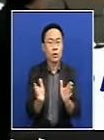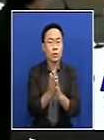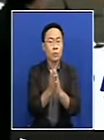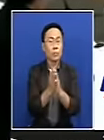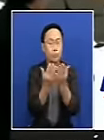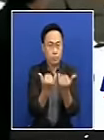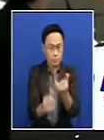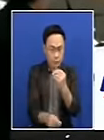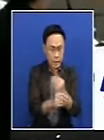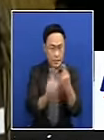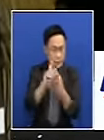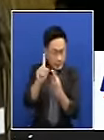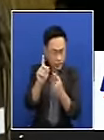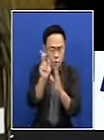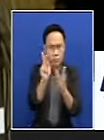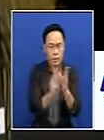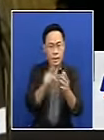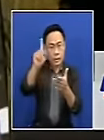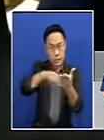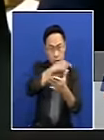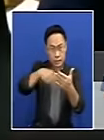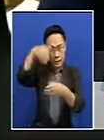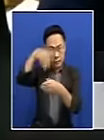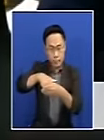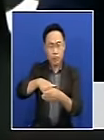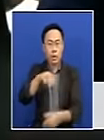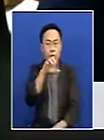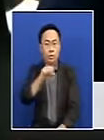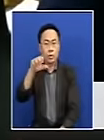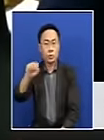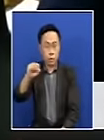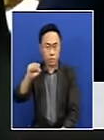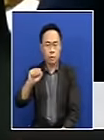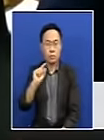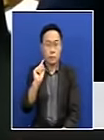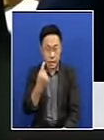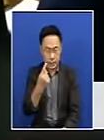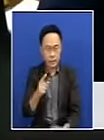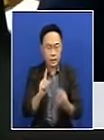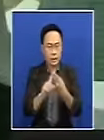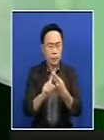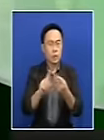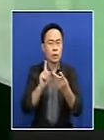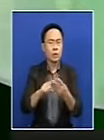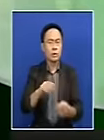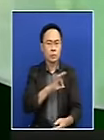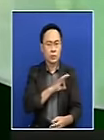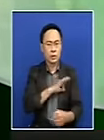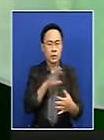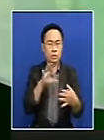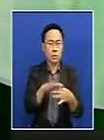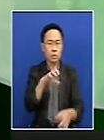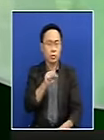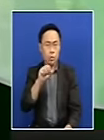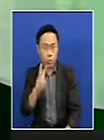ครับคุณผู้ชมประกอบไปด้วยกฎหมายการเลือกตั้งสมาชิกสภาผู้แทนราษฎรที่มาของวุฒิสภา